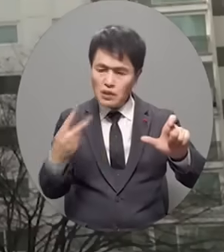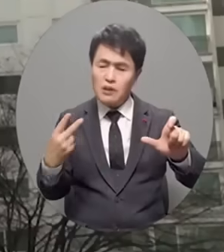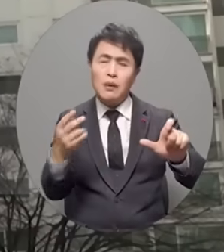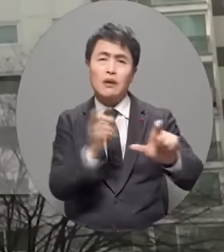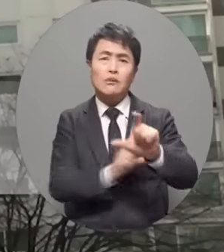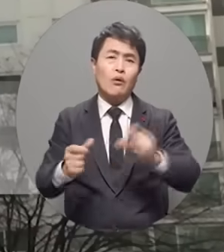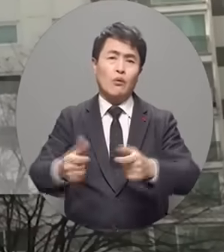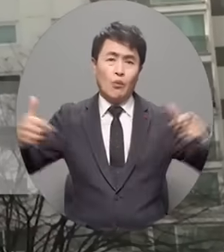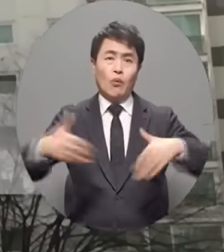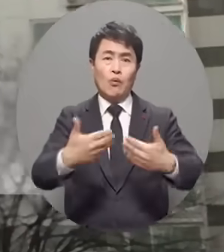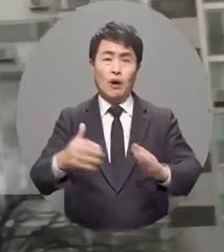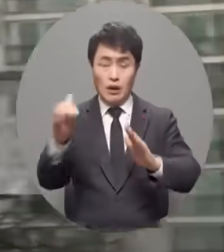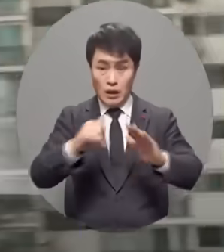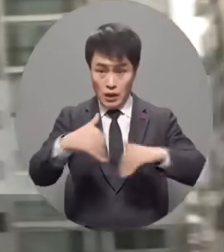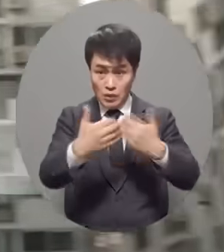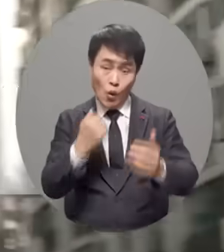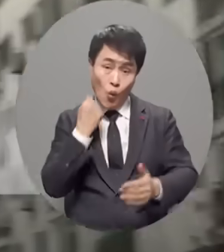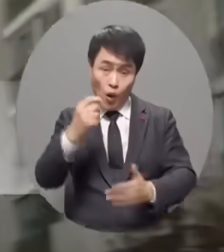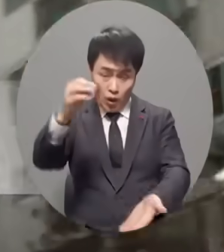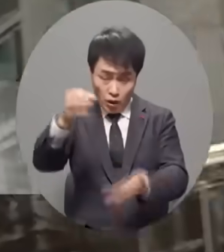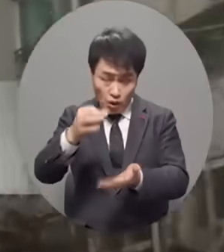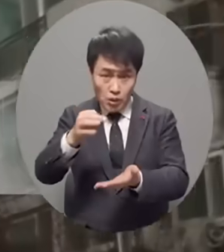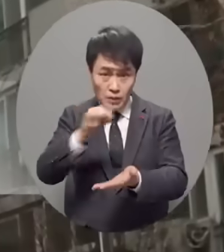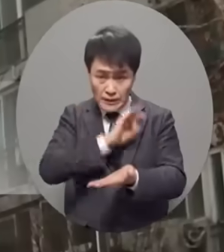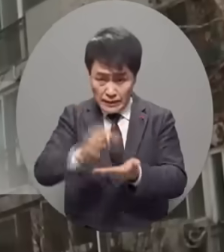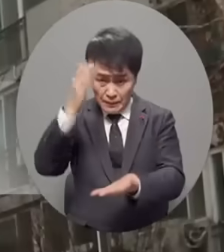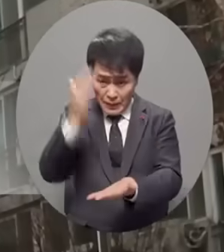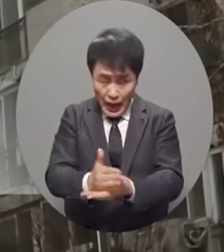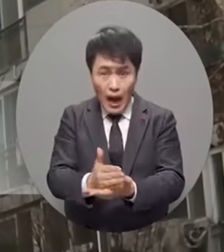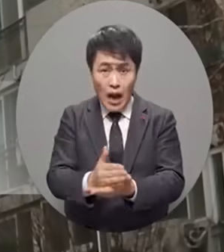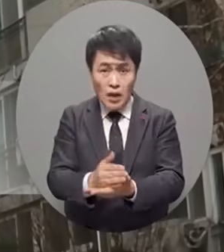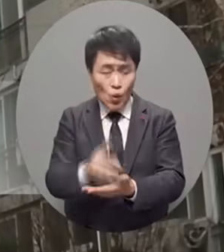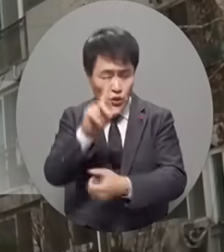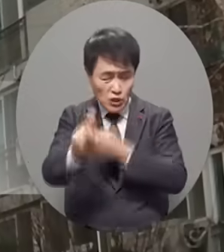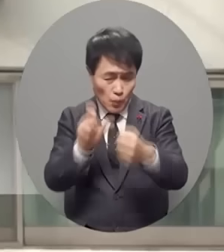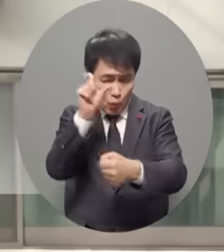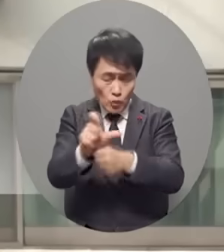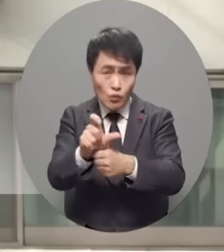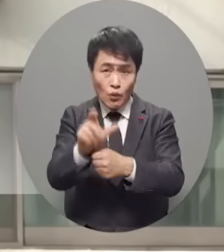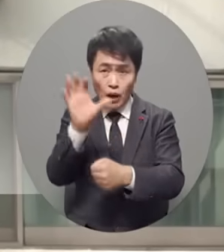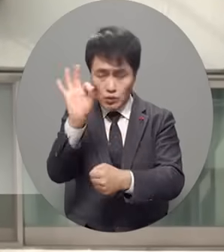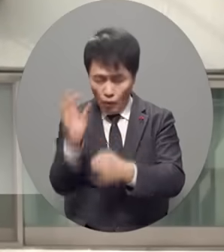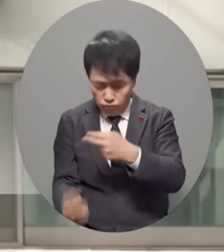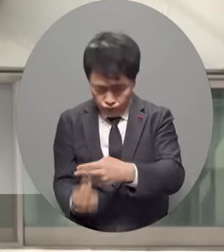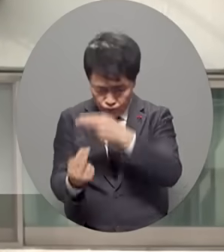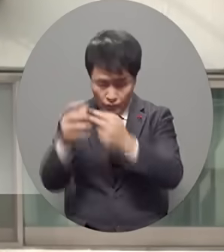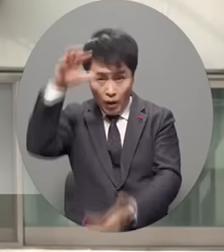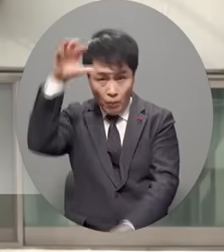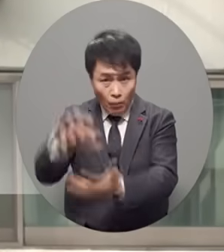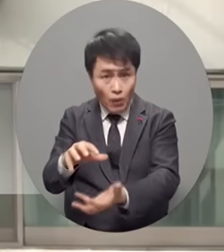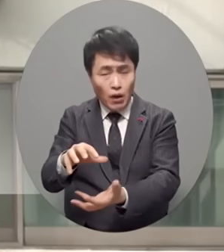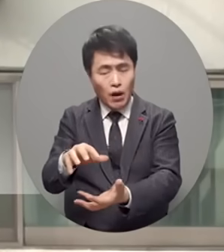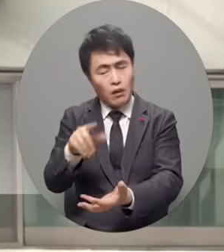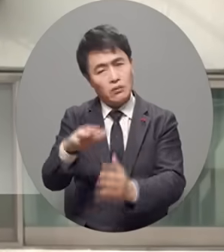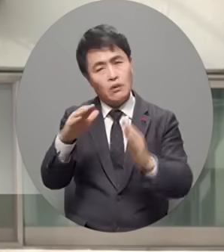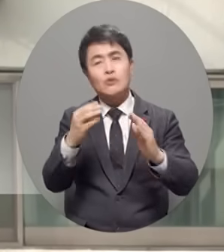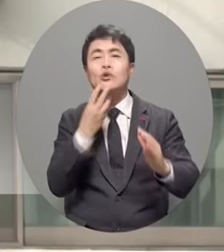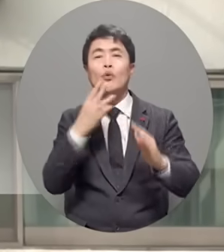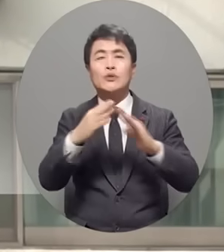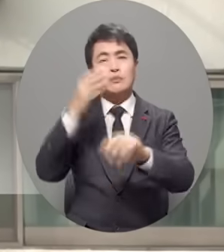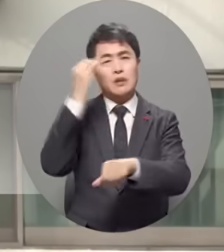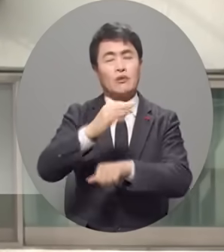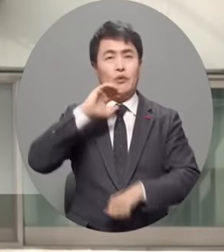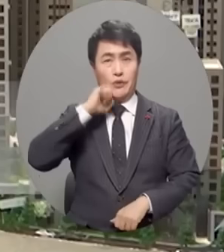가족 전체가 월급을 한 푼도 쓰지 않고 15년을 모아도 서울에 집 한 채를 사기 힘들다는 뜻입니다.